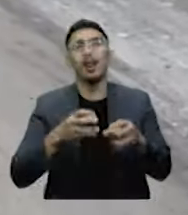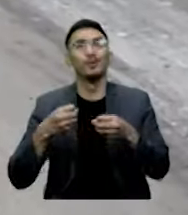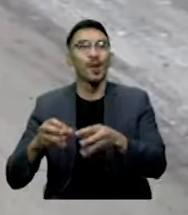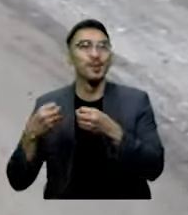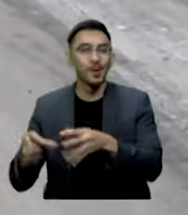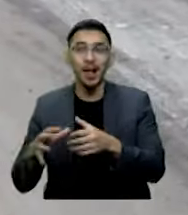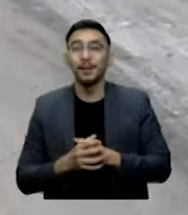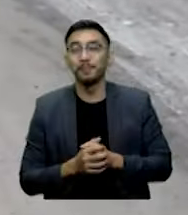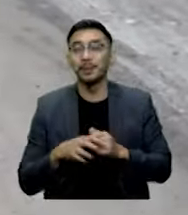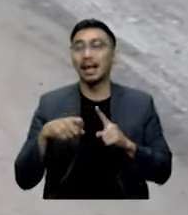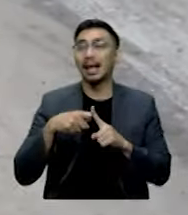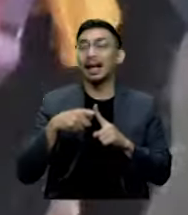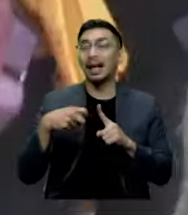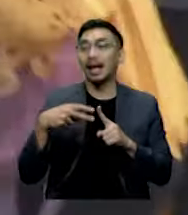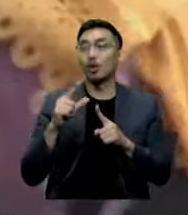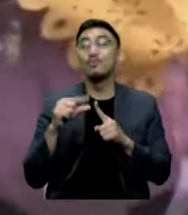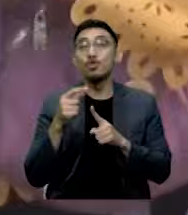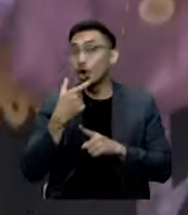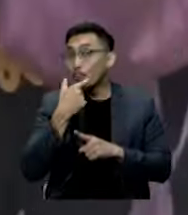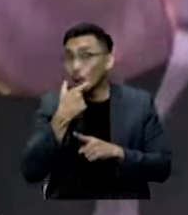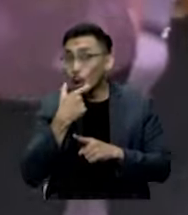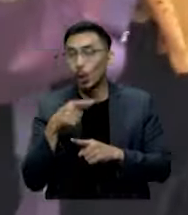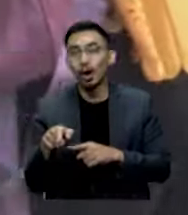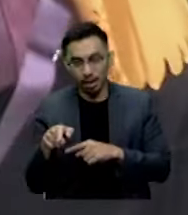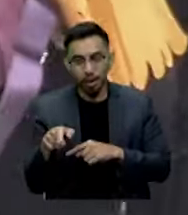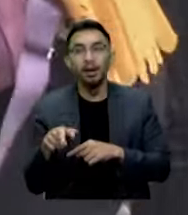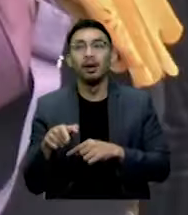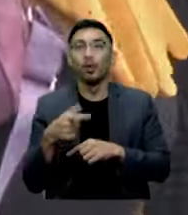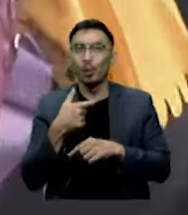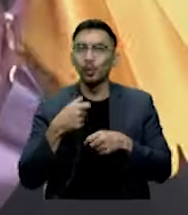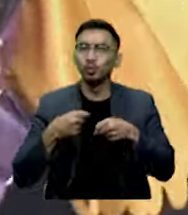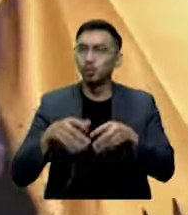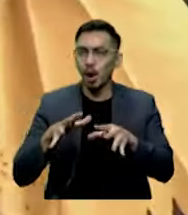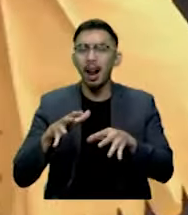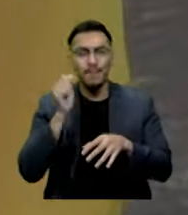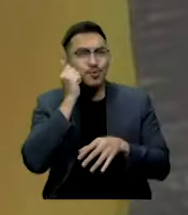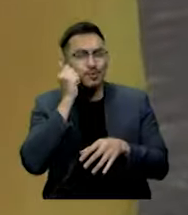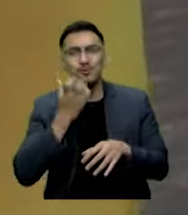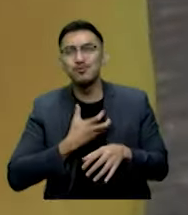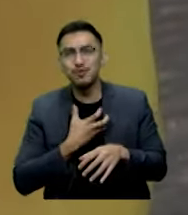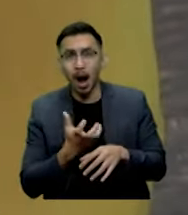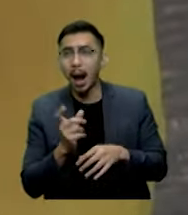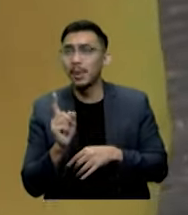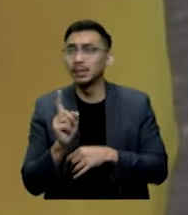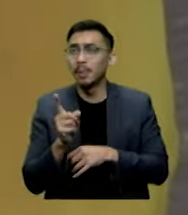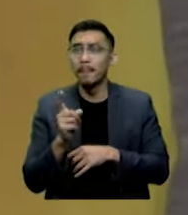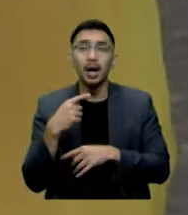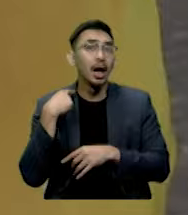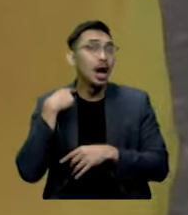Kerupuk khas buatannya digemari ibu-ibu, salah satunya karena kerupuk pasir ini rendah kolesterol. Agar tambah